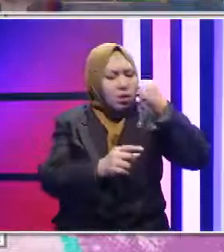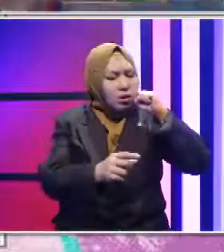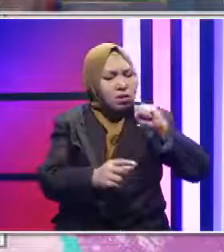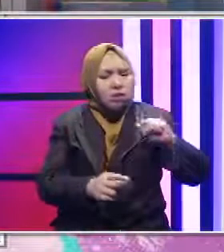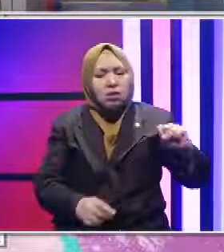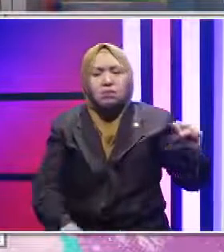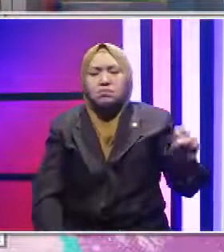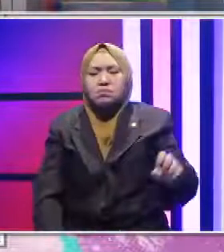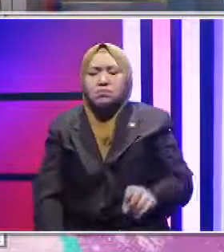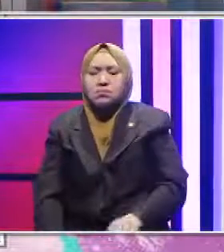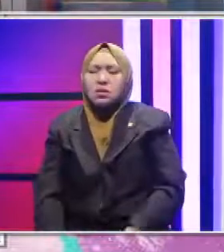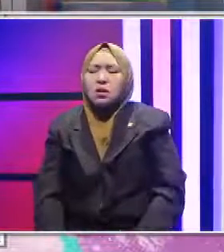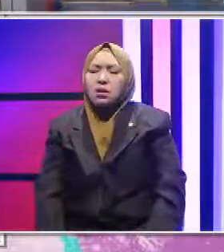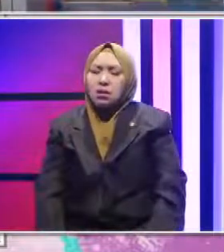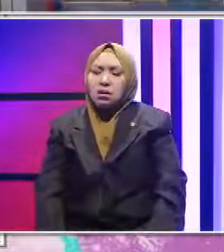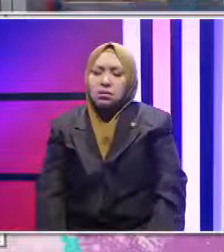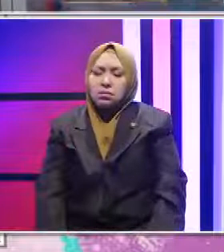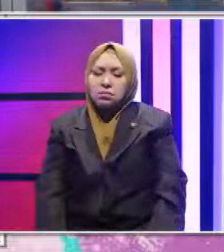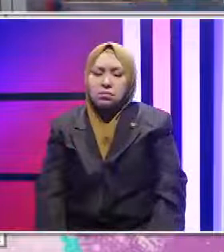بالدين